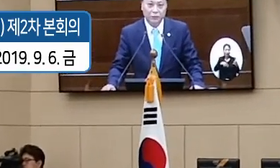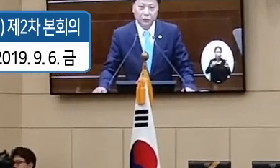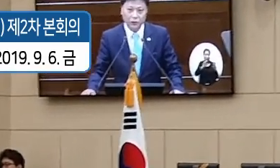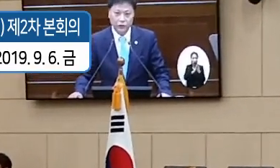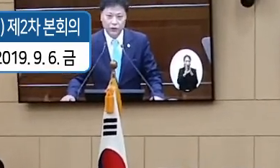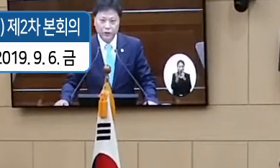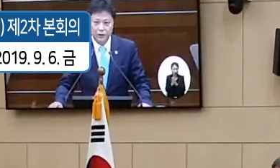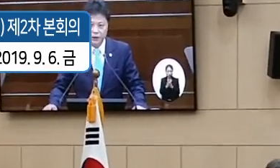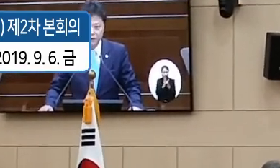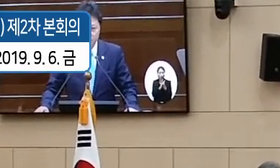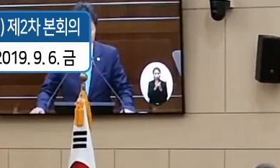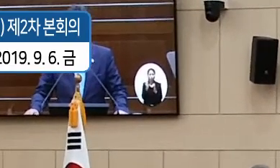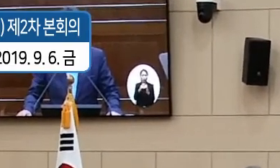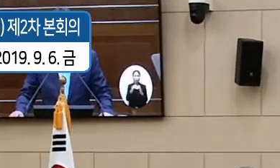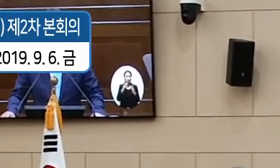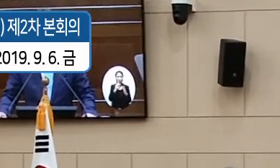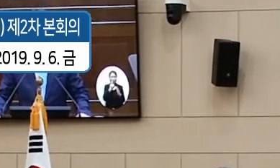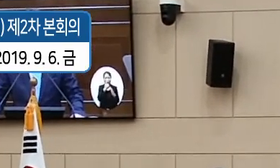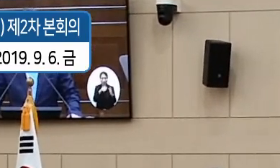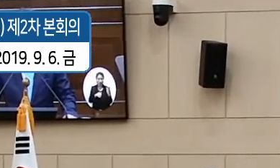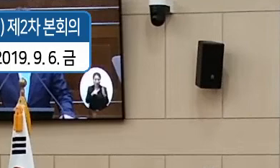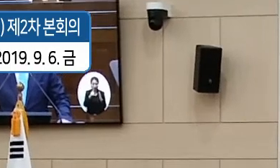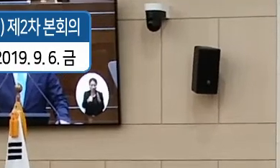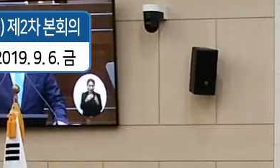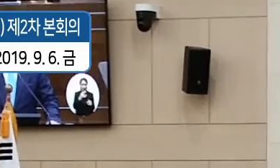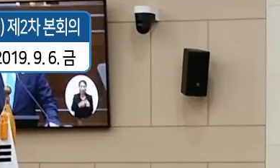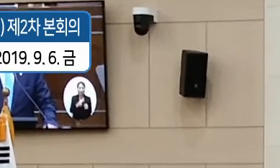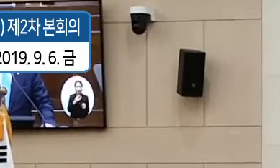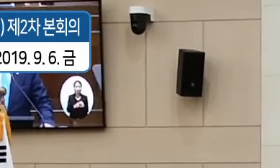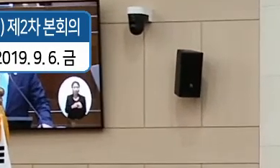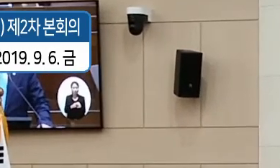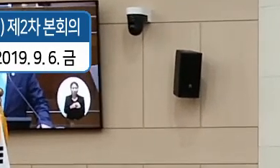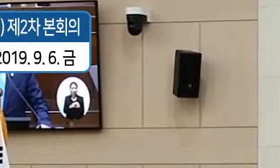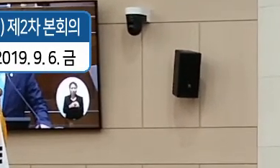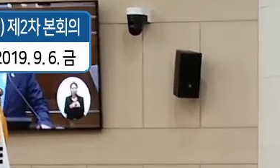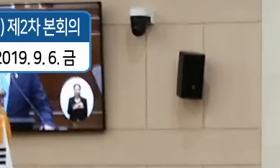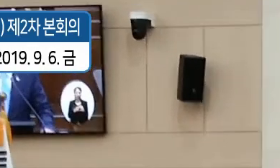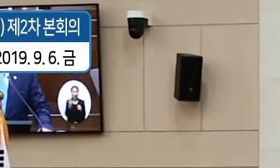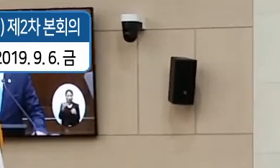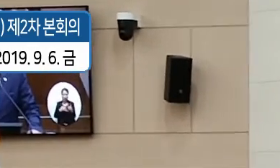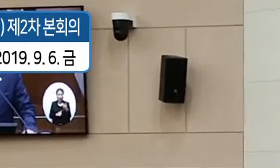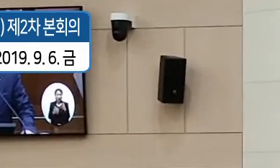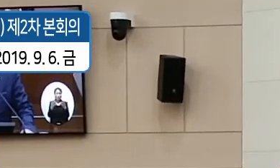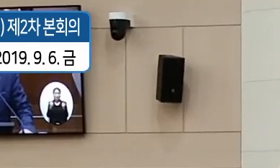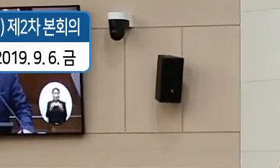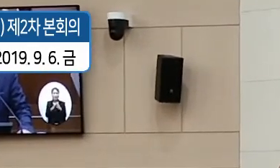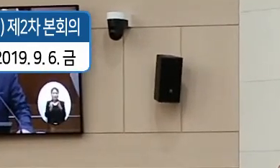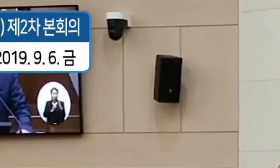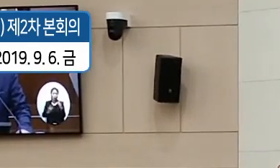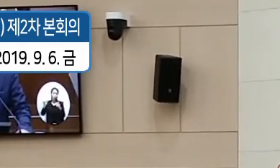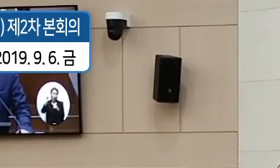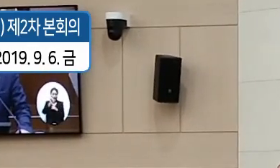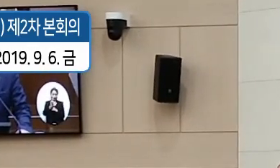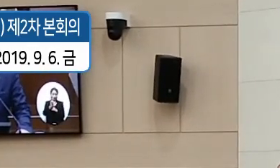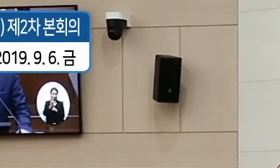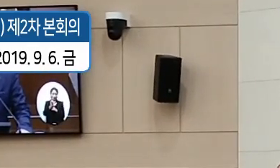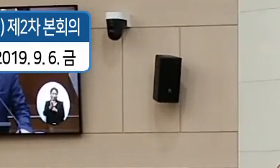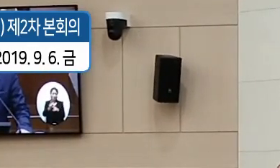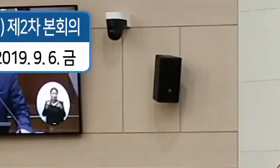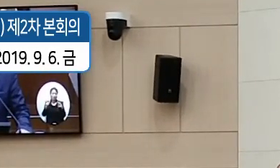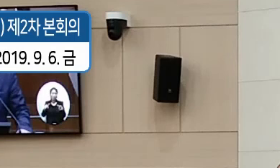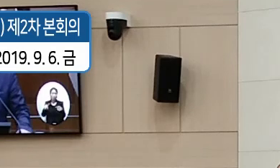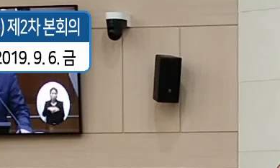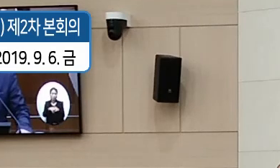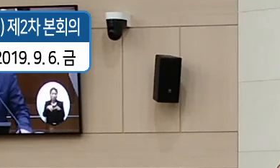어린이집, 유치원 현장학습, 인솔 담당교사 및 다자녀 가정을 추가하여 지역